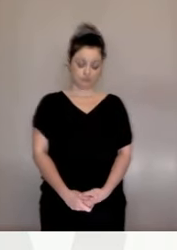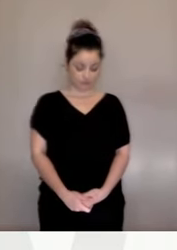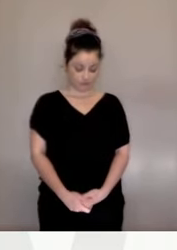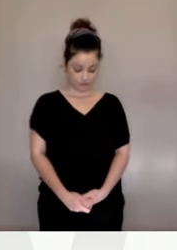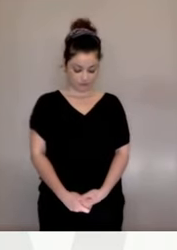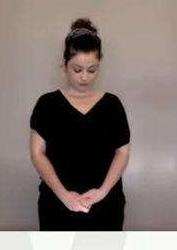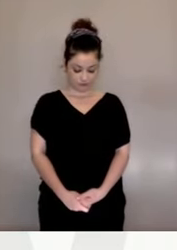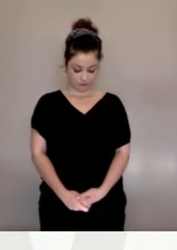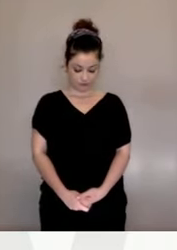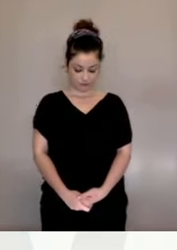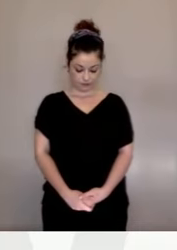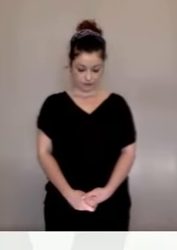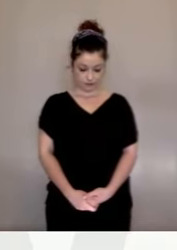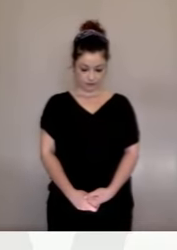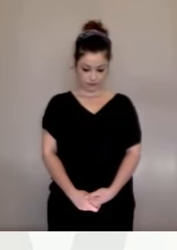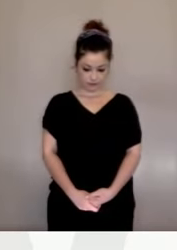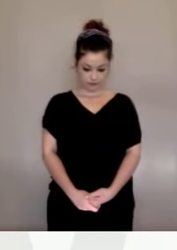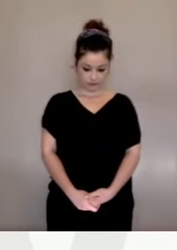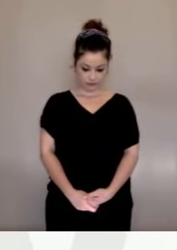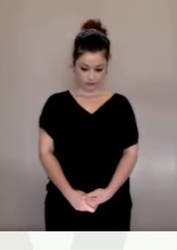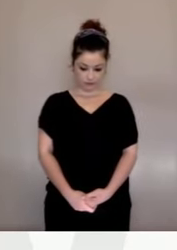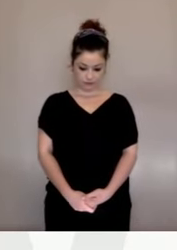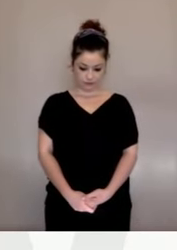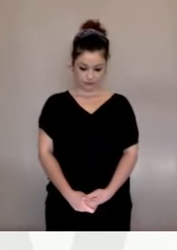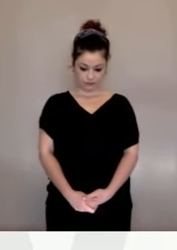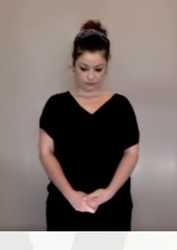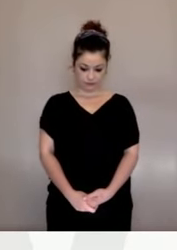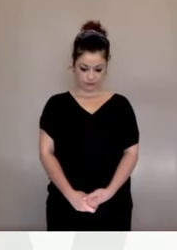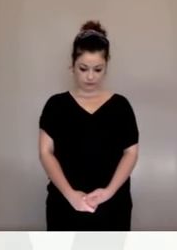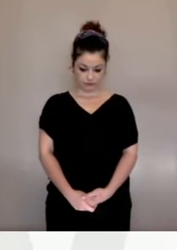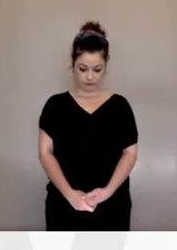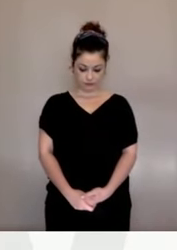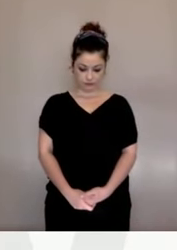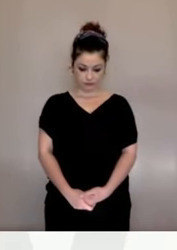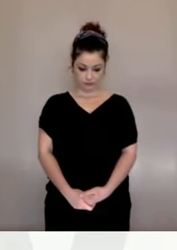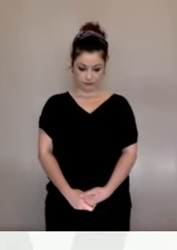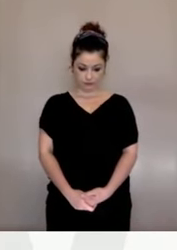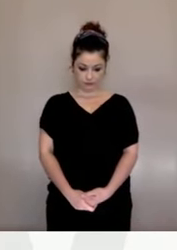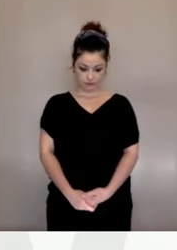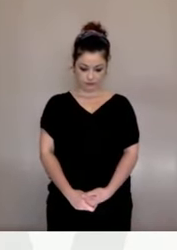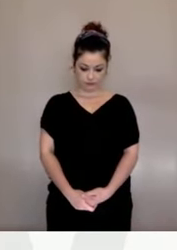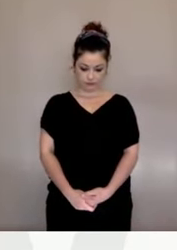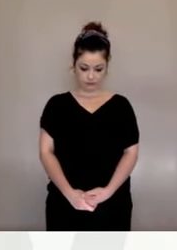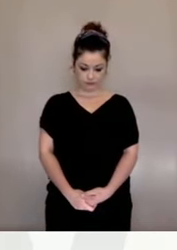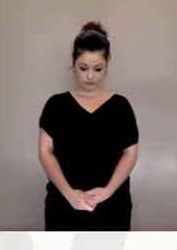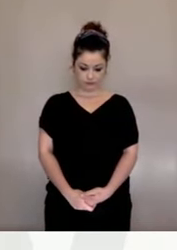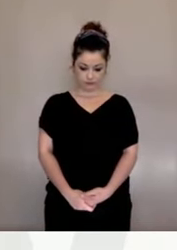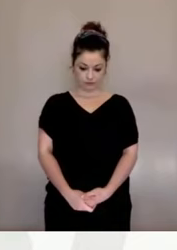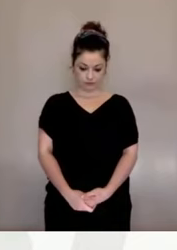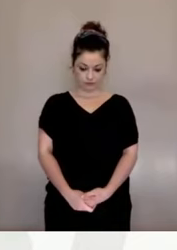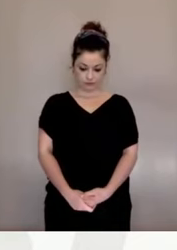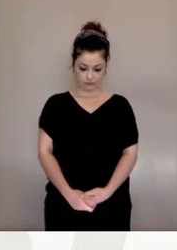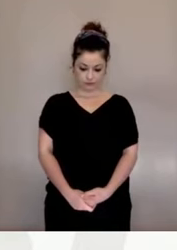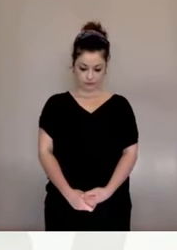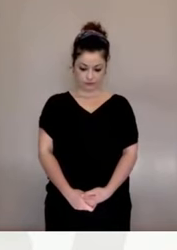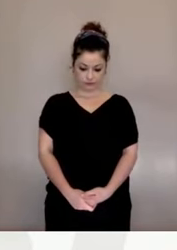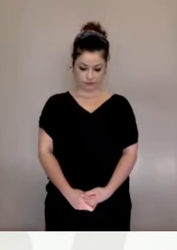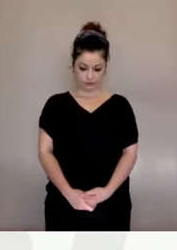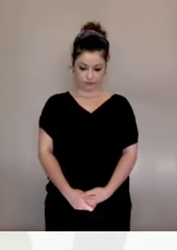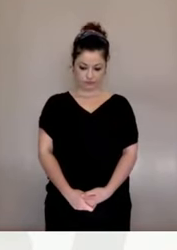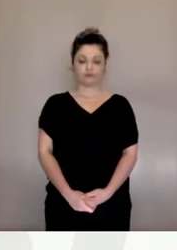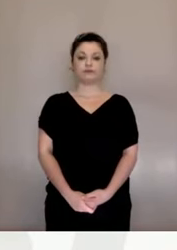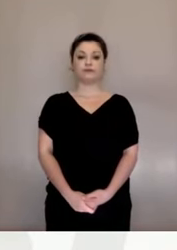on ne peut pas bouger, on ne peut pas sortir. Mais en même temps, il y a la côté de la responsabilité